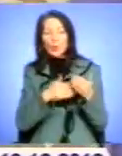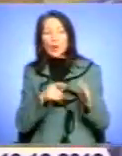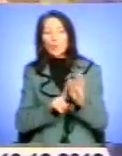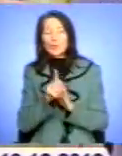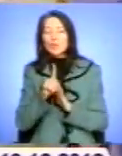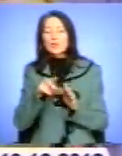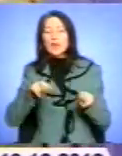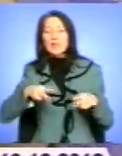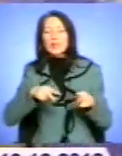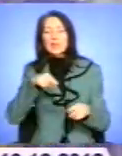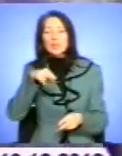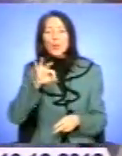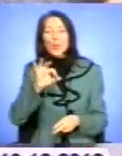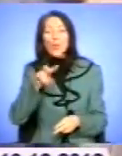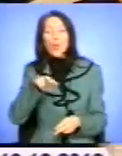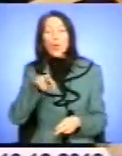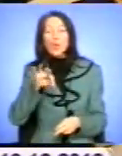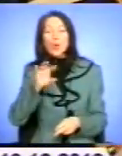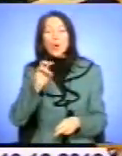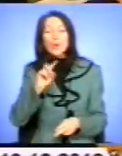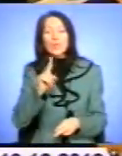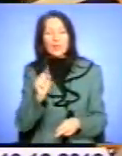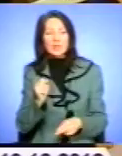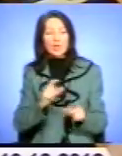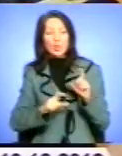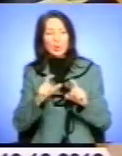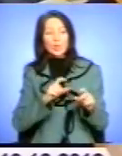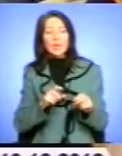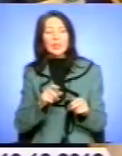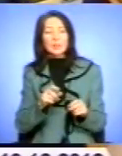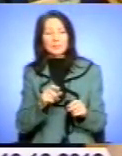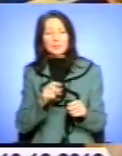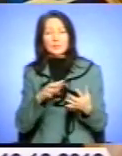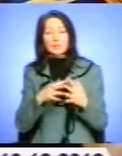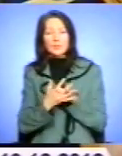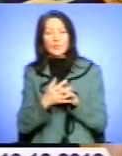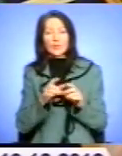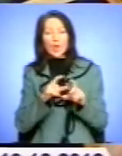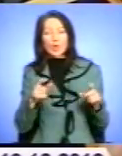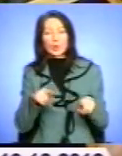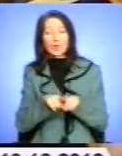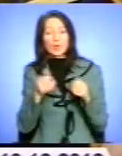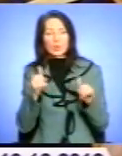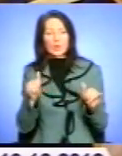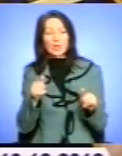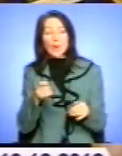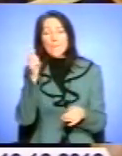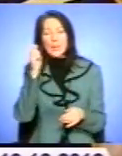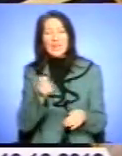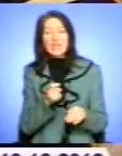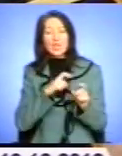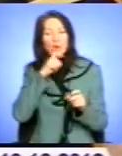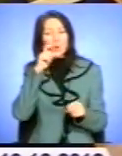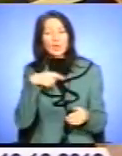студенти агроколеджу також приємно здивували. Вони приїхали на Україну представити свій традиційний полонез. І цим танцем